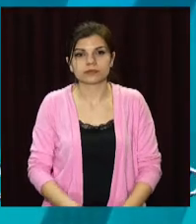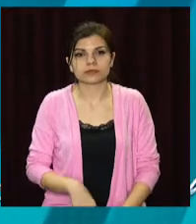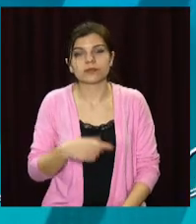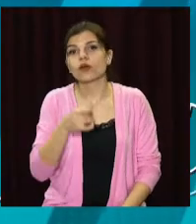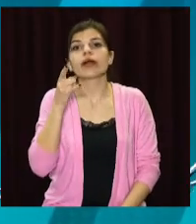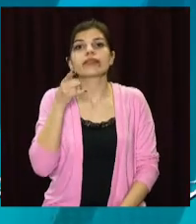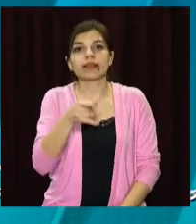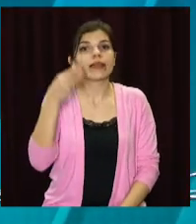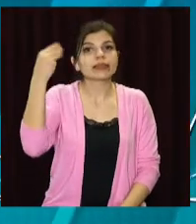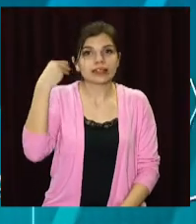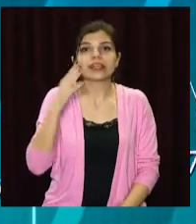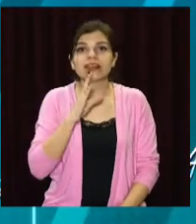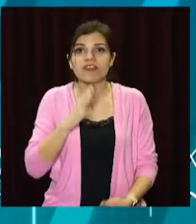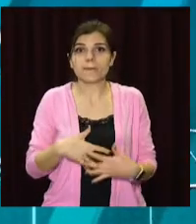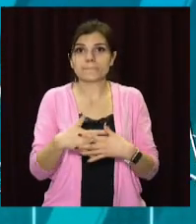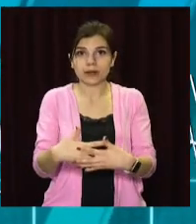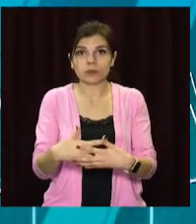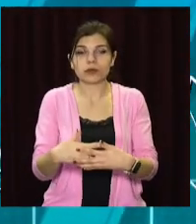Ехали в такси, девушка беременная,